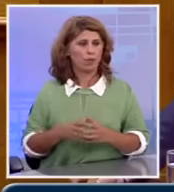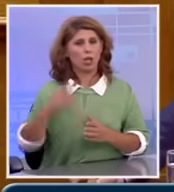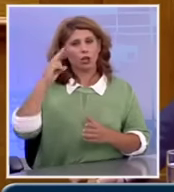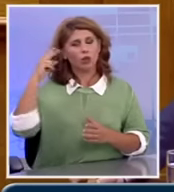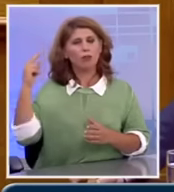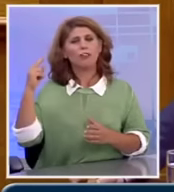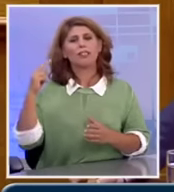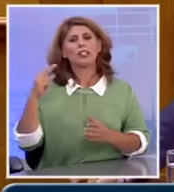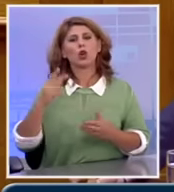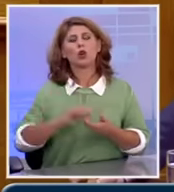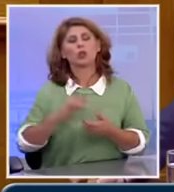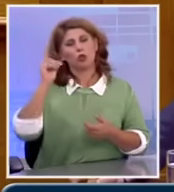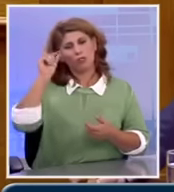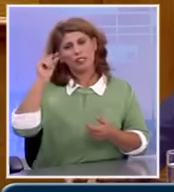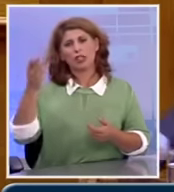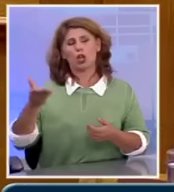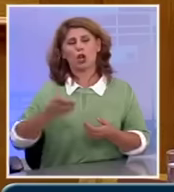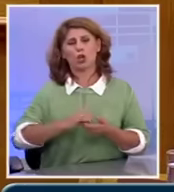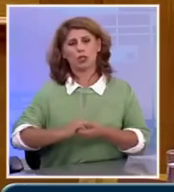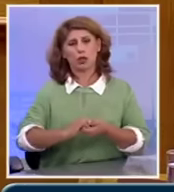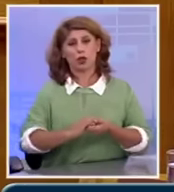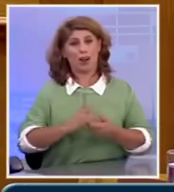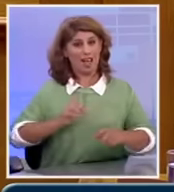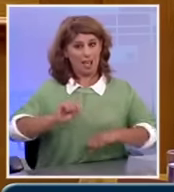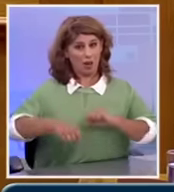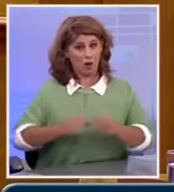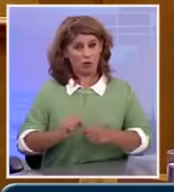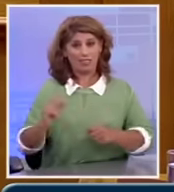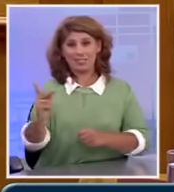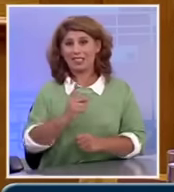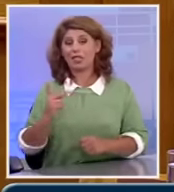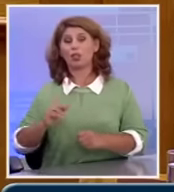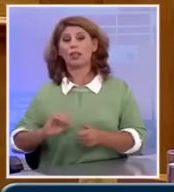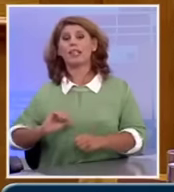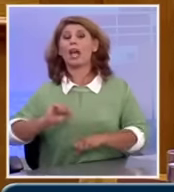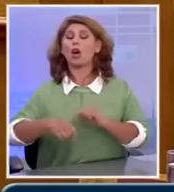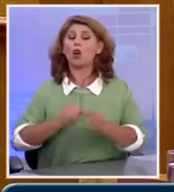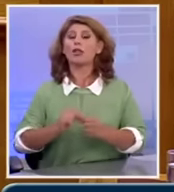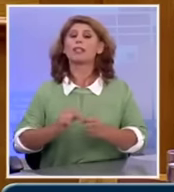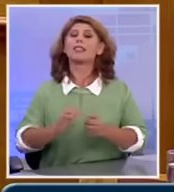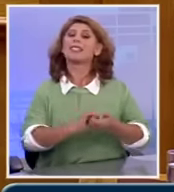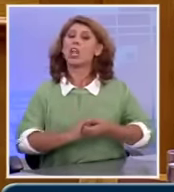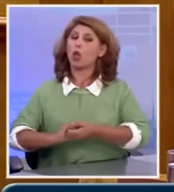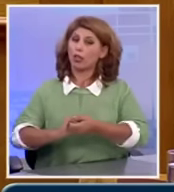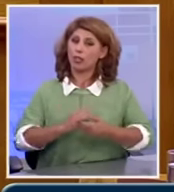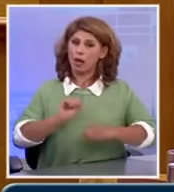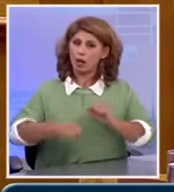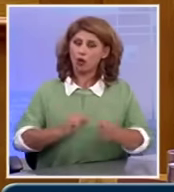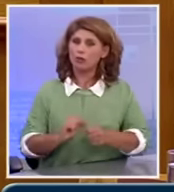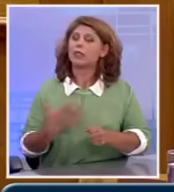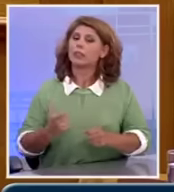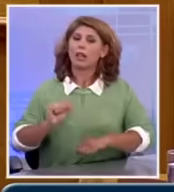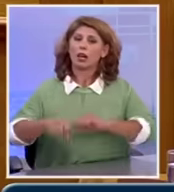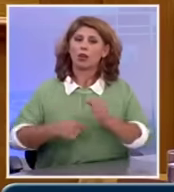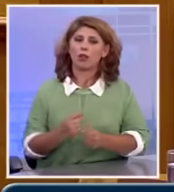συλλόγων αλλά αυτοί οι αγώνες κοινωνικοί αγώνες συλλογικοί αγώνες είναι αγώνες